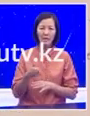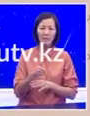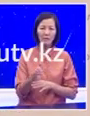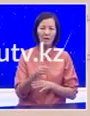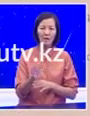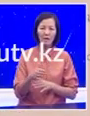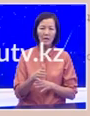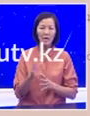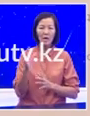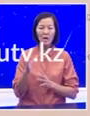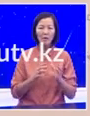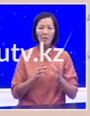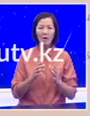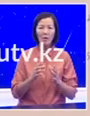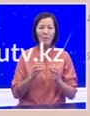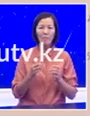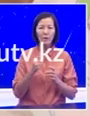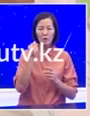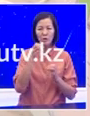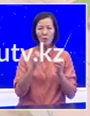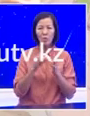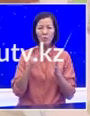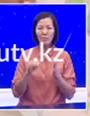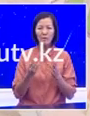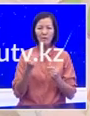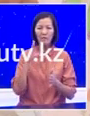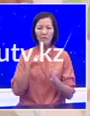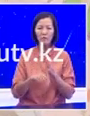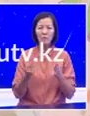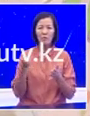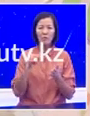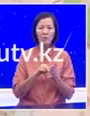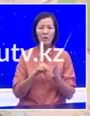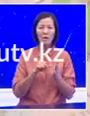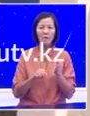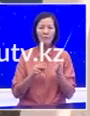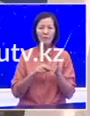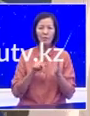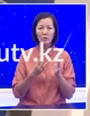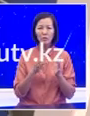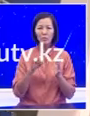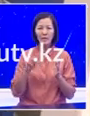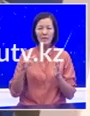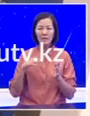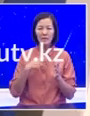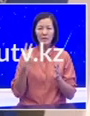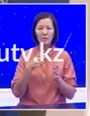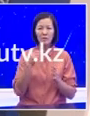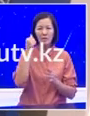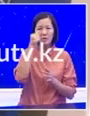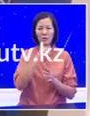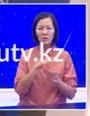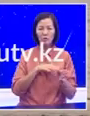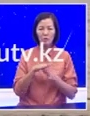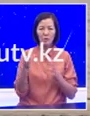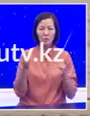ауқымда жылына 10 мың тонна. Инвест жоба құны 67,3 миллиард теңге. 2022 жылы жүзеге асуы